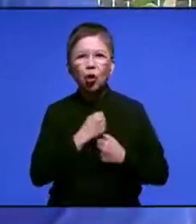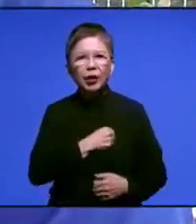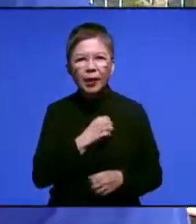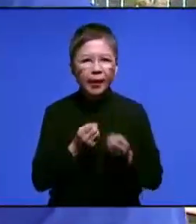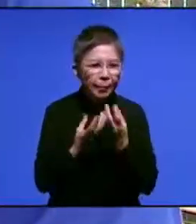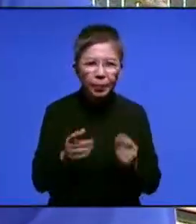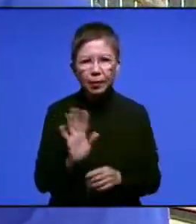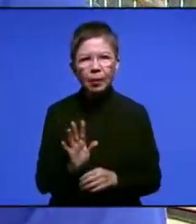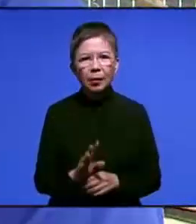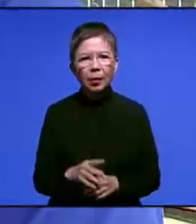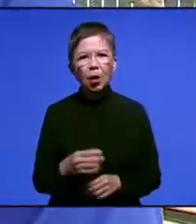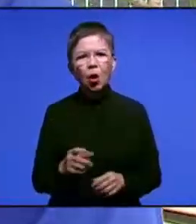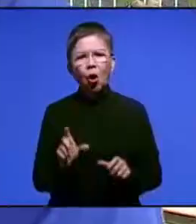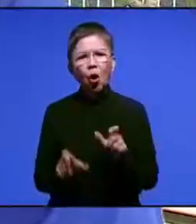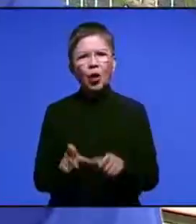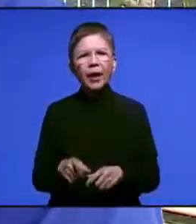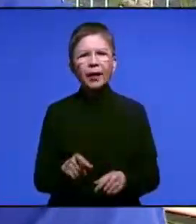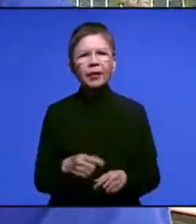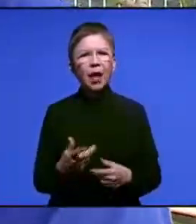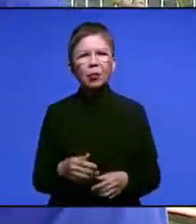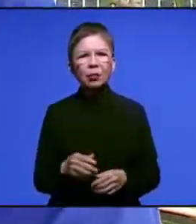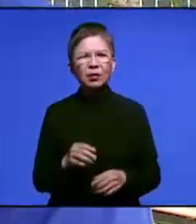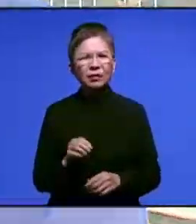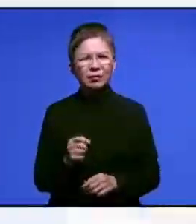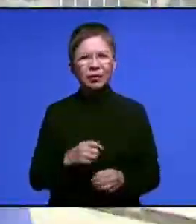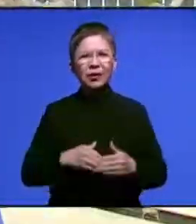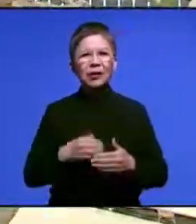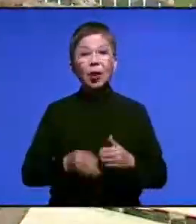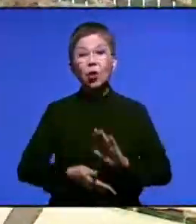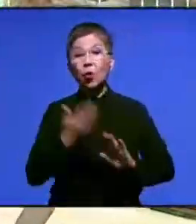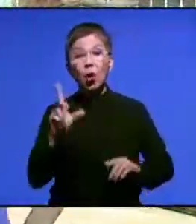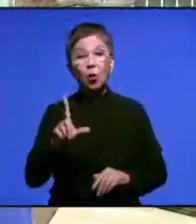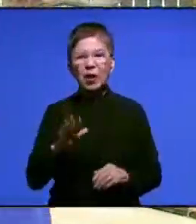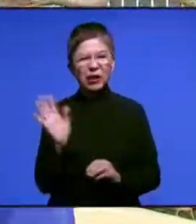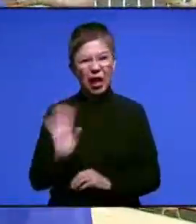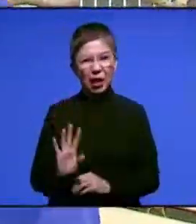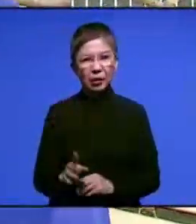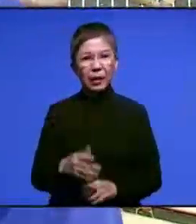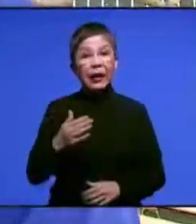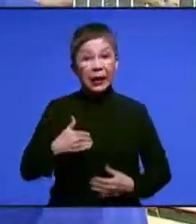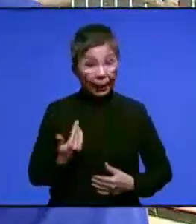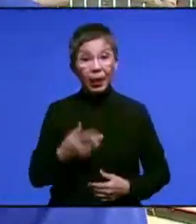Kalau kesehariannya sih anaknya memang jarang kelihatan ya dia. Yang kita tahu sih dia itu jualan